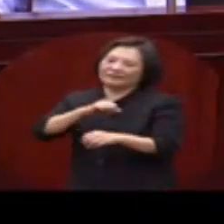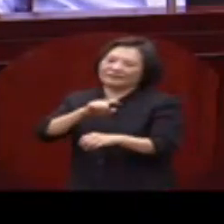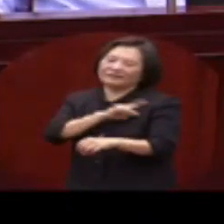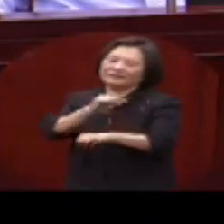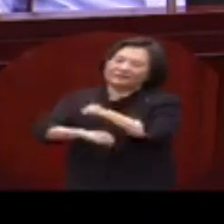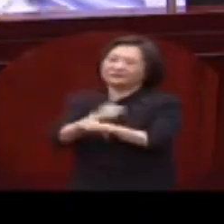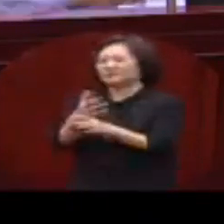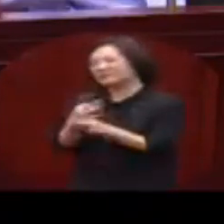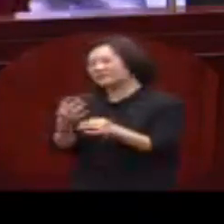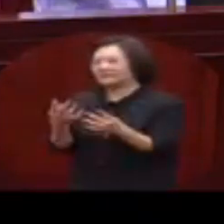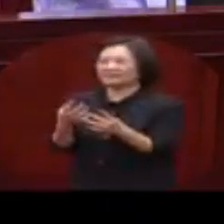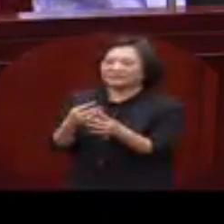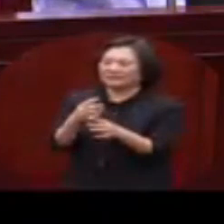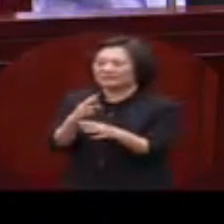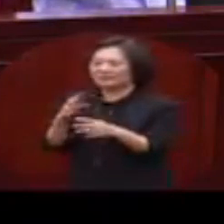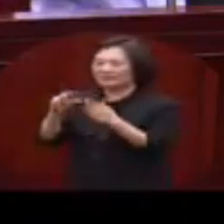了，就是该怎么办就怎么办。